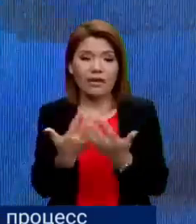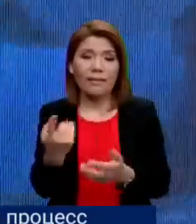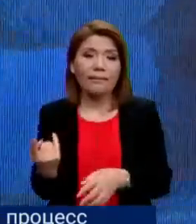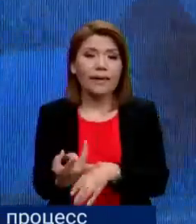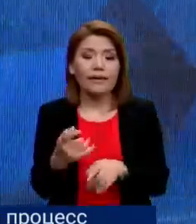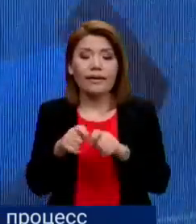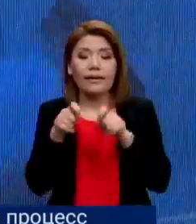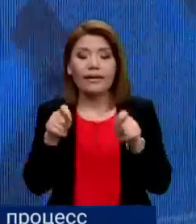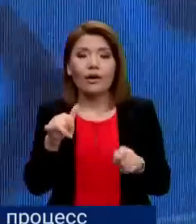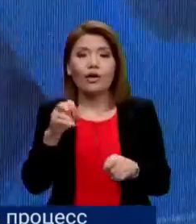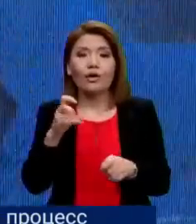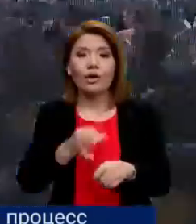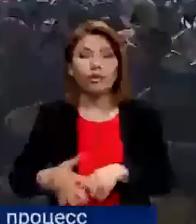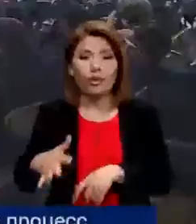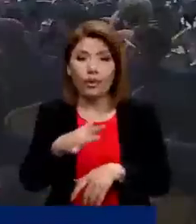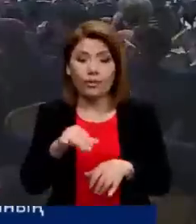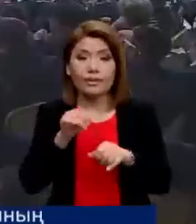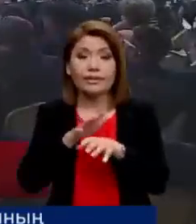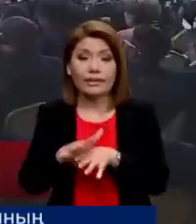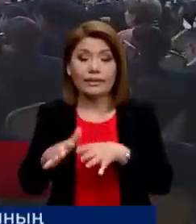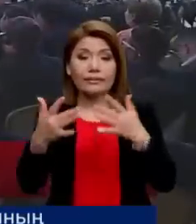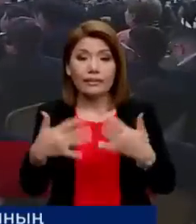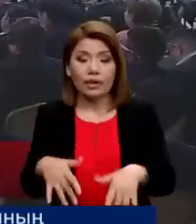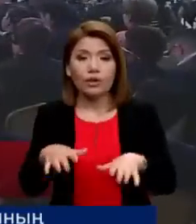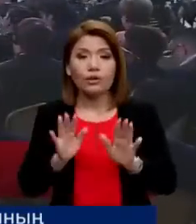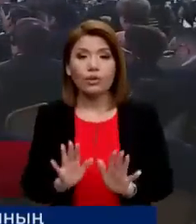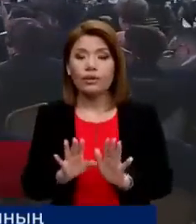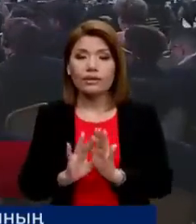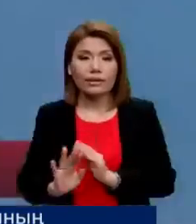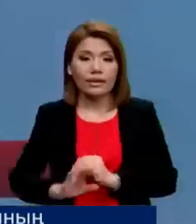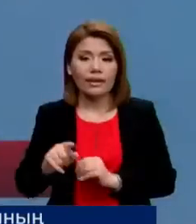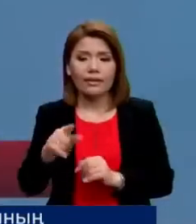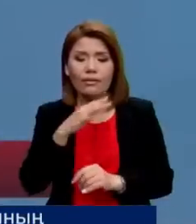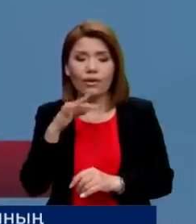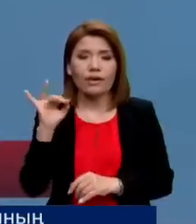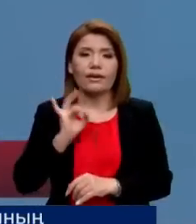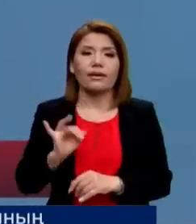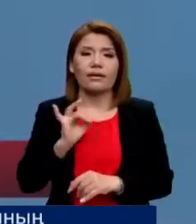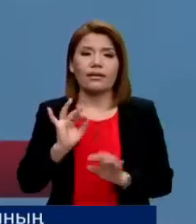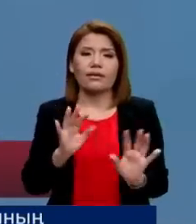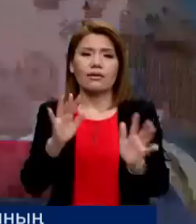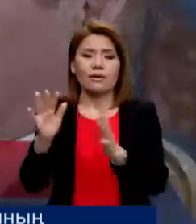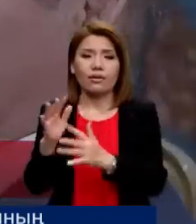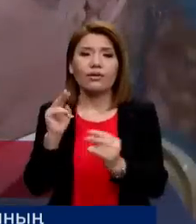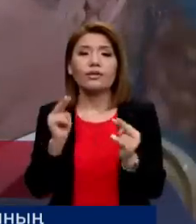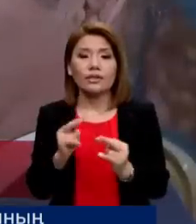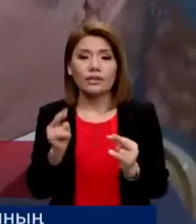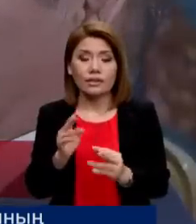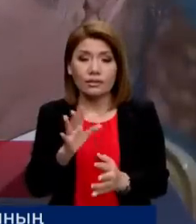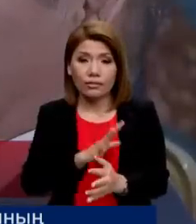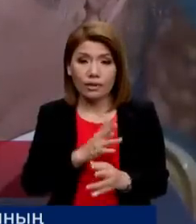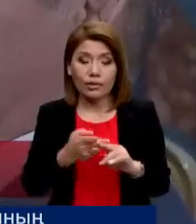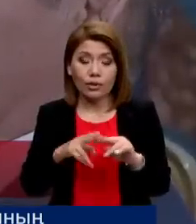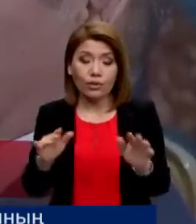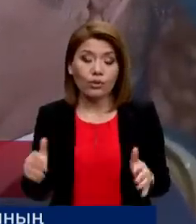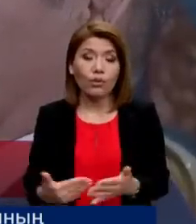отырысы Ұлытау облысында өтуі тектен тек емес дейді. Бұл өңір талай тарихи оқиғалардың куәсі болған кезінде